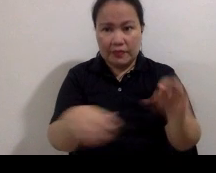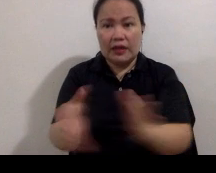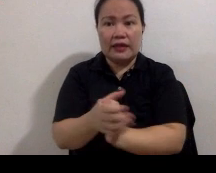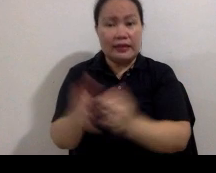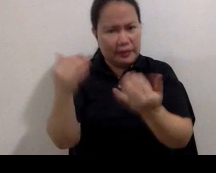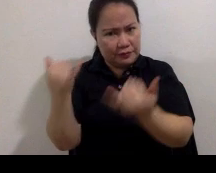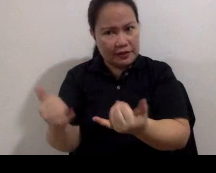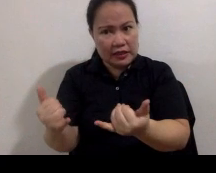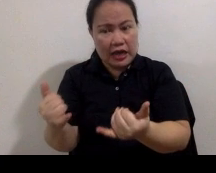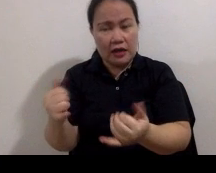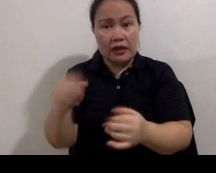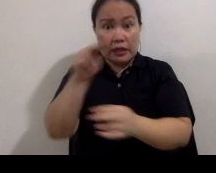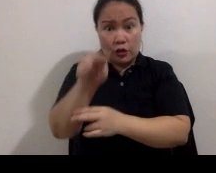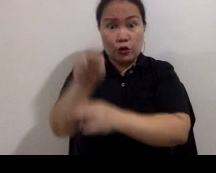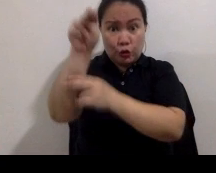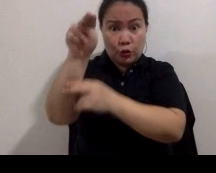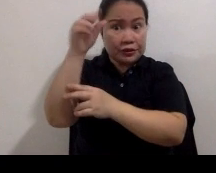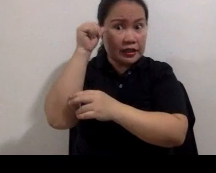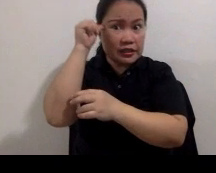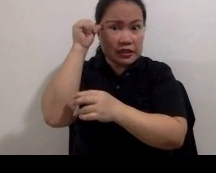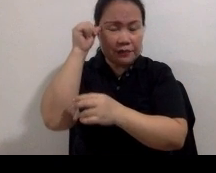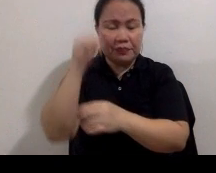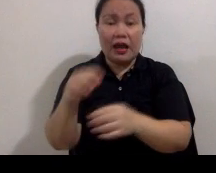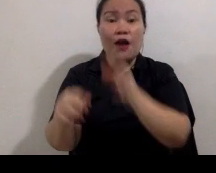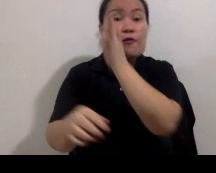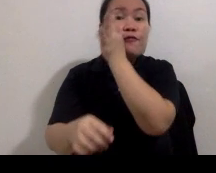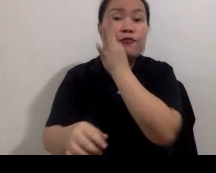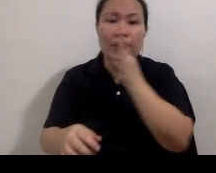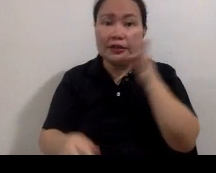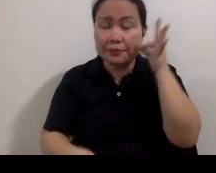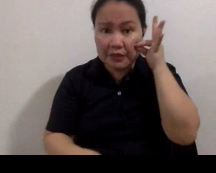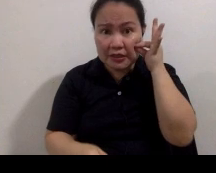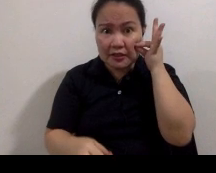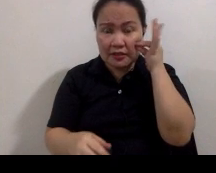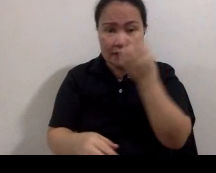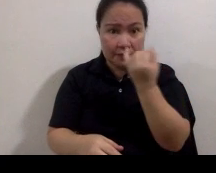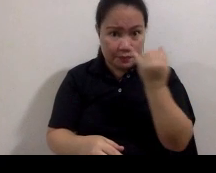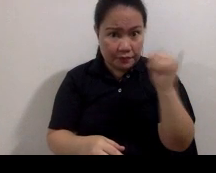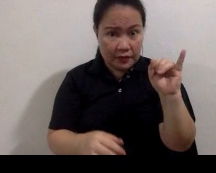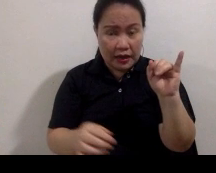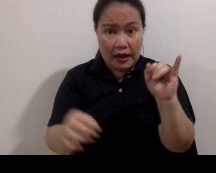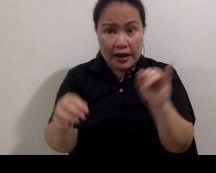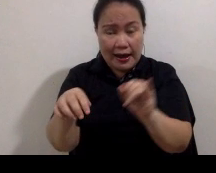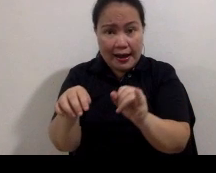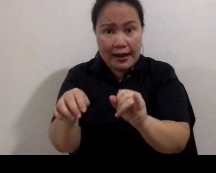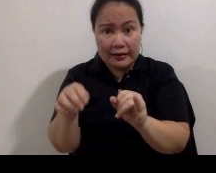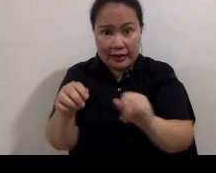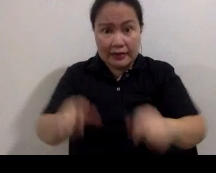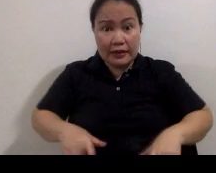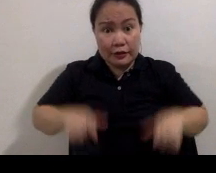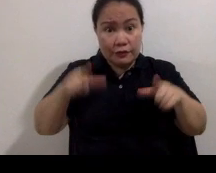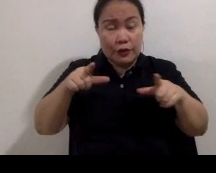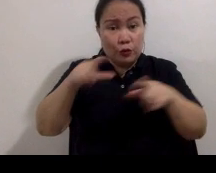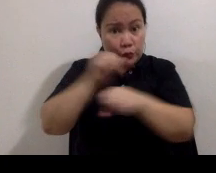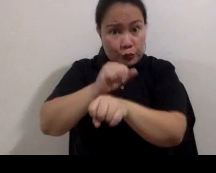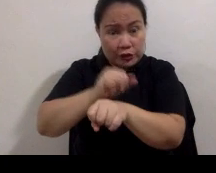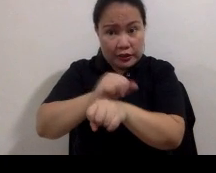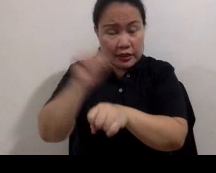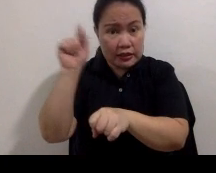sa Timog Asya. Pagsasaka ang pangunahing ikinabubuhay ng mga tao sa mga bansa sa rehiyong